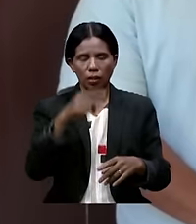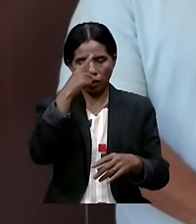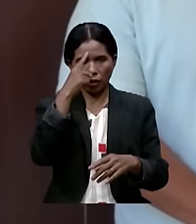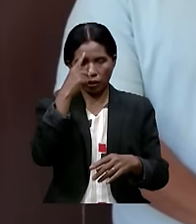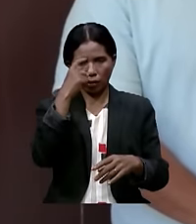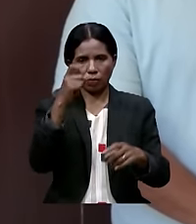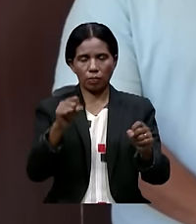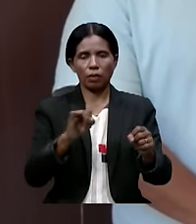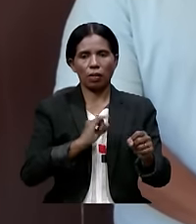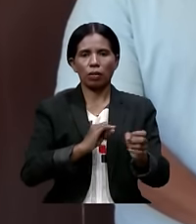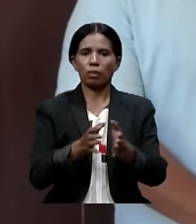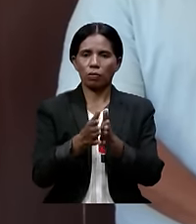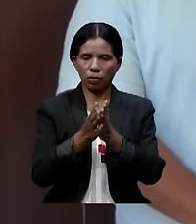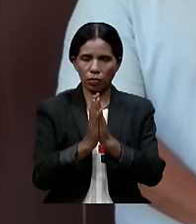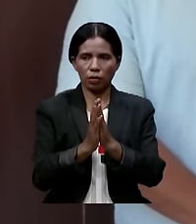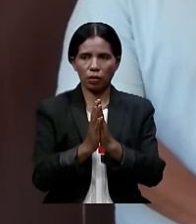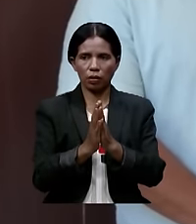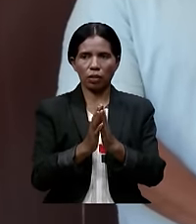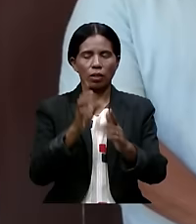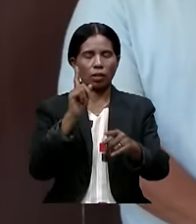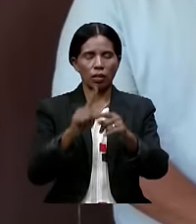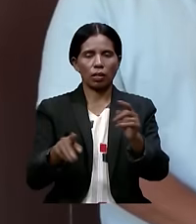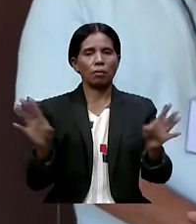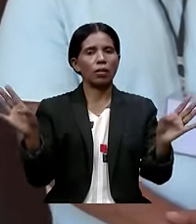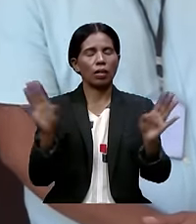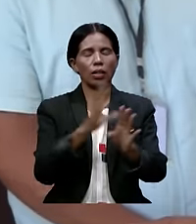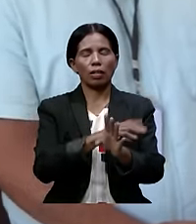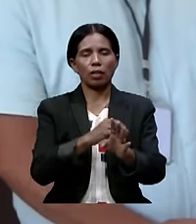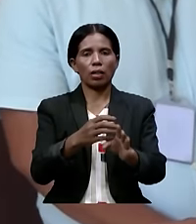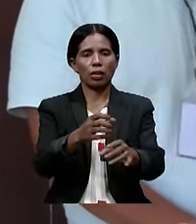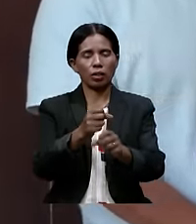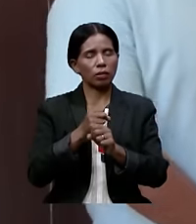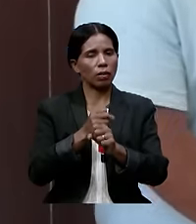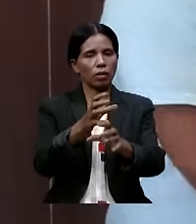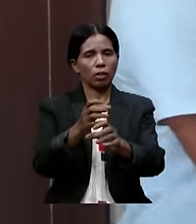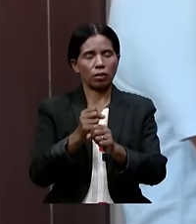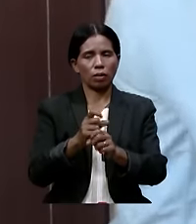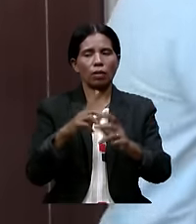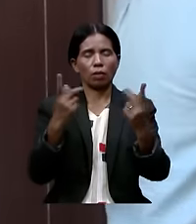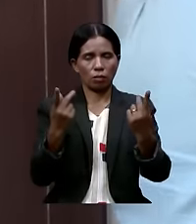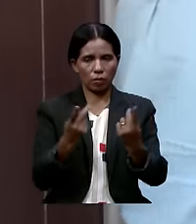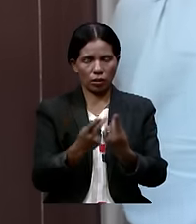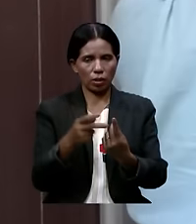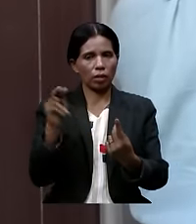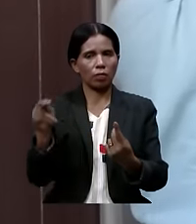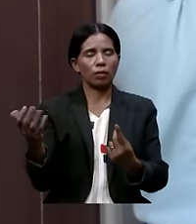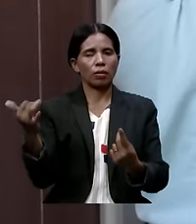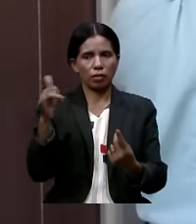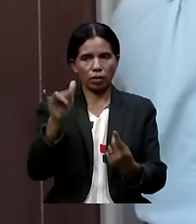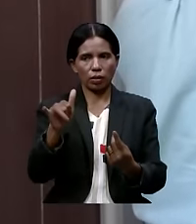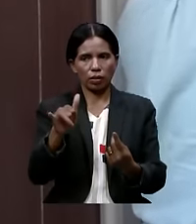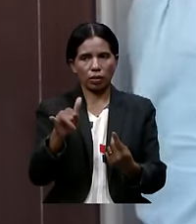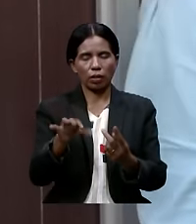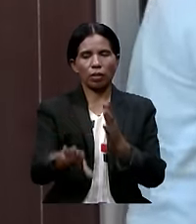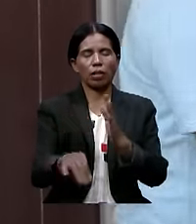maka hau husu para la liken ba impere malu. Kompanya ne be maka etan